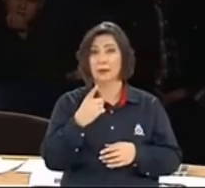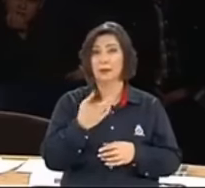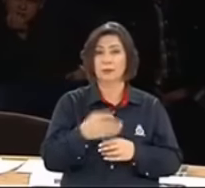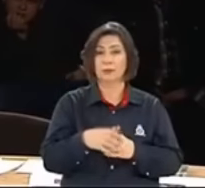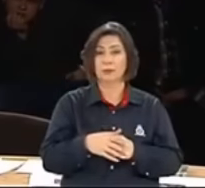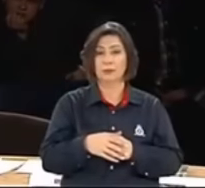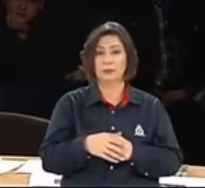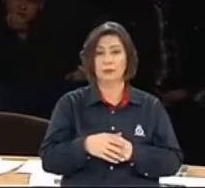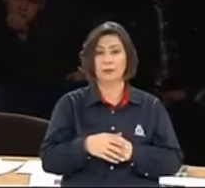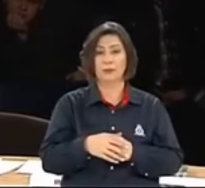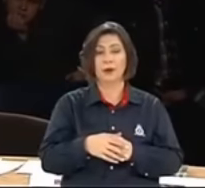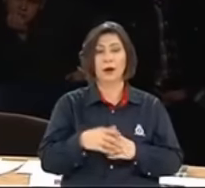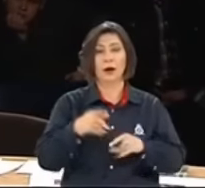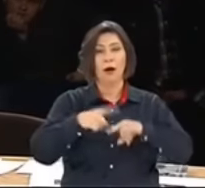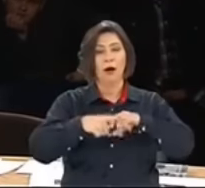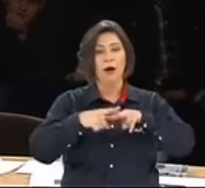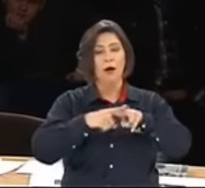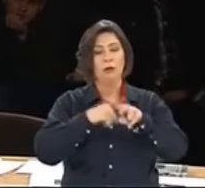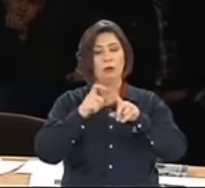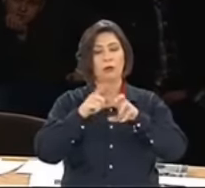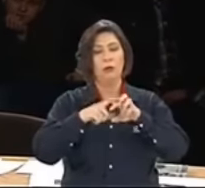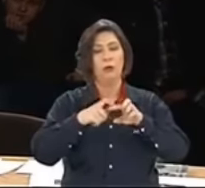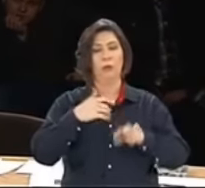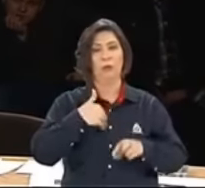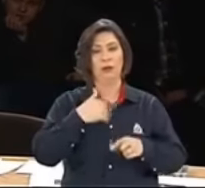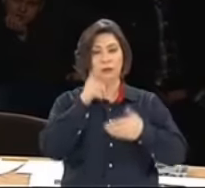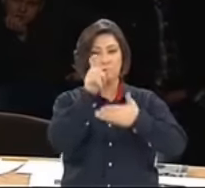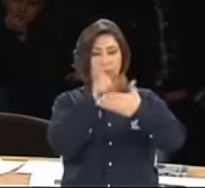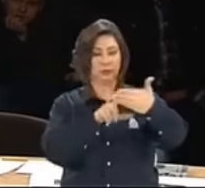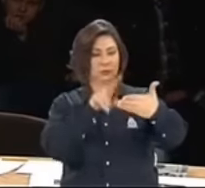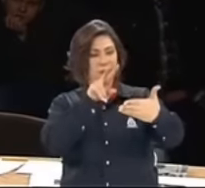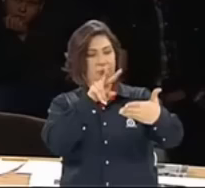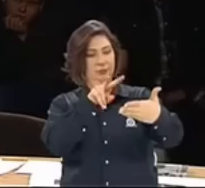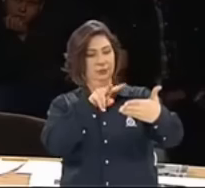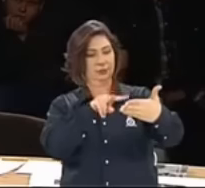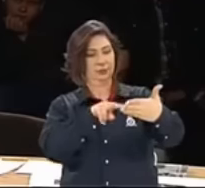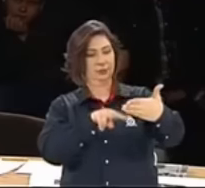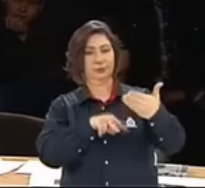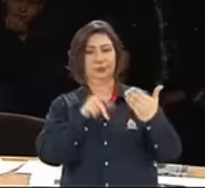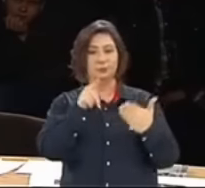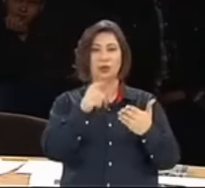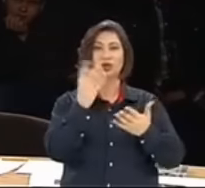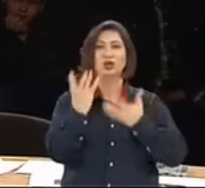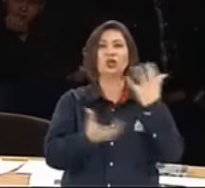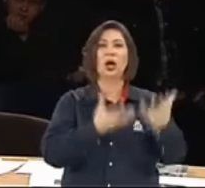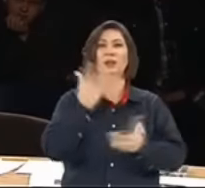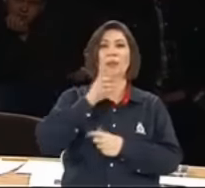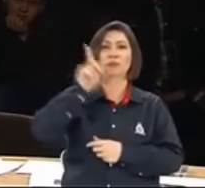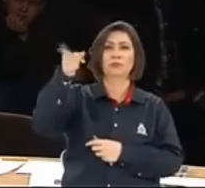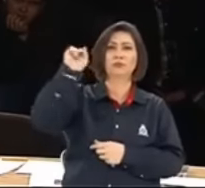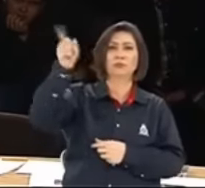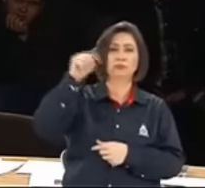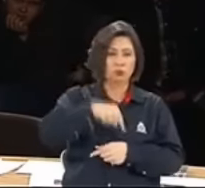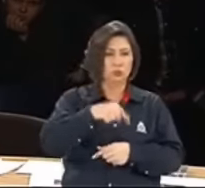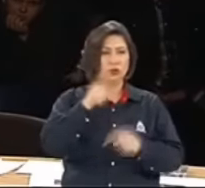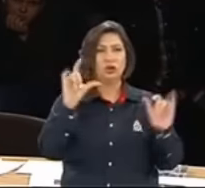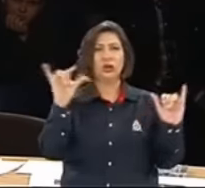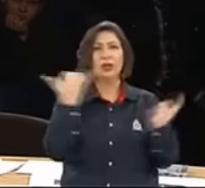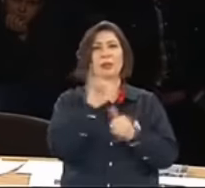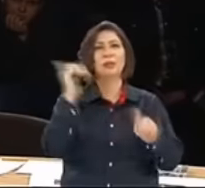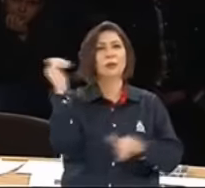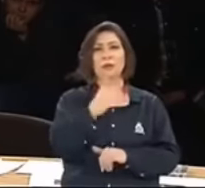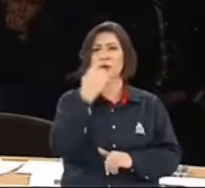orada. Haydar ben dedi. Listeye baktı. Baba sen cehennemde gözüküyorsun. Ne işin var cennette dedi.